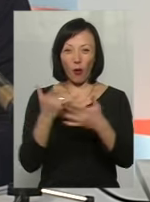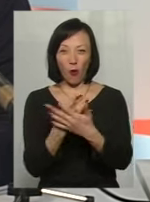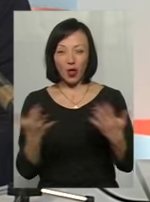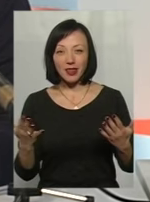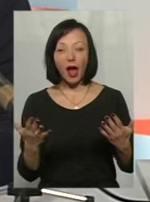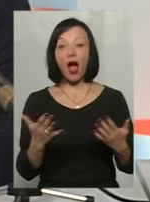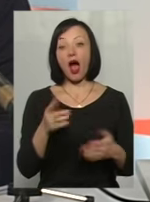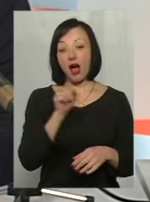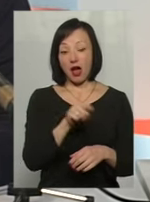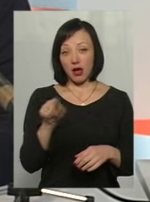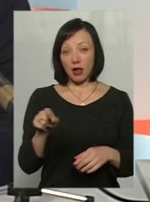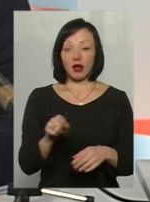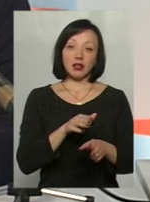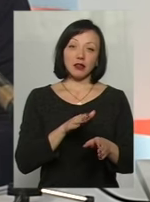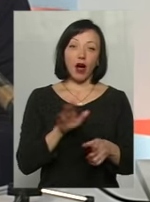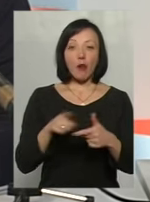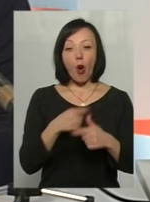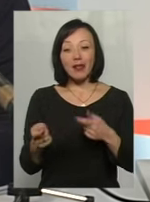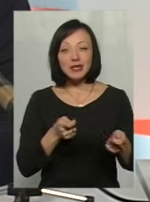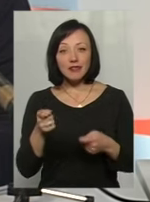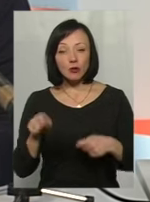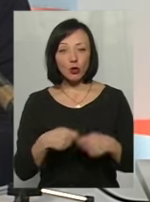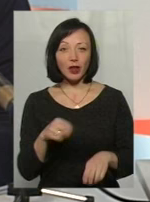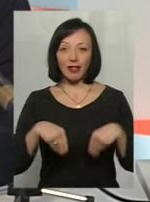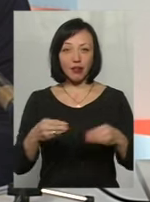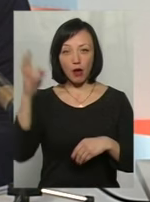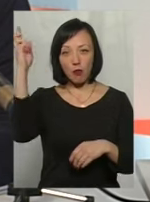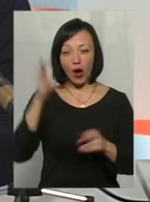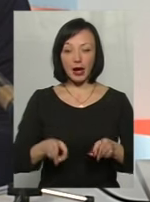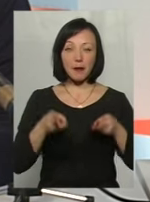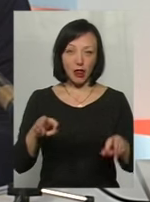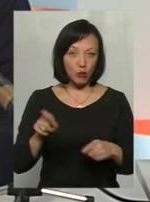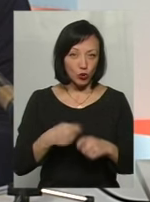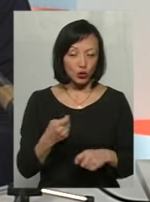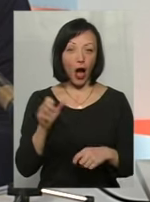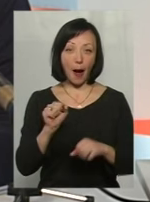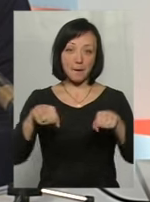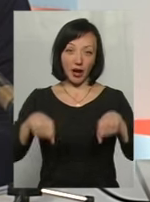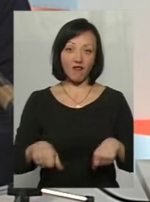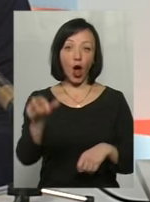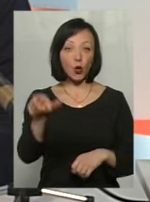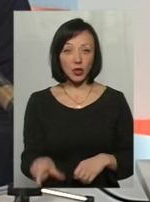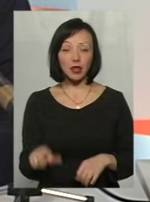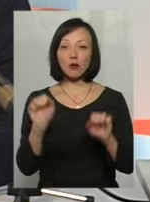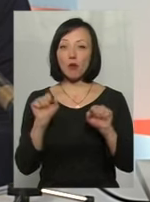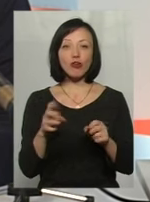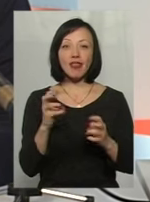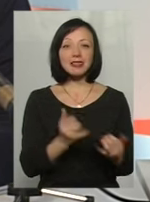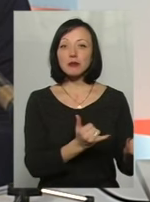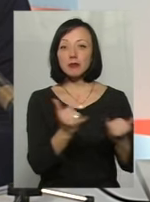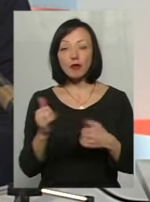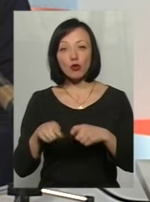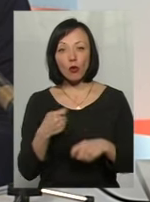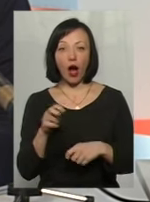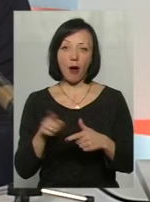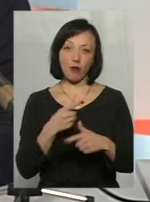Він здійснює чи адміністративне правопорушення, чи, не дай Бог, кримінальне правопорушення. А права людини можуть не забезпечувати або порушувати